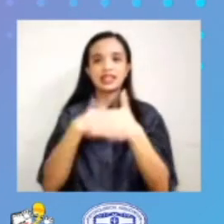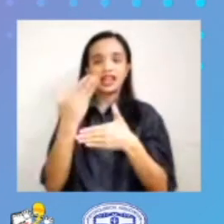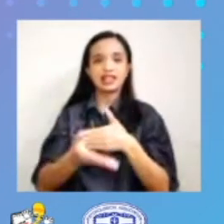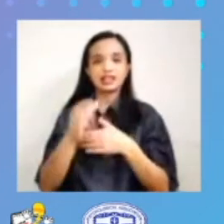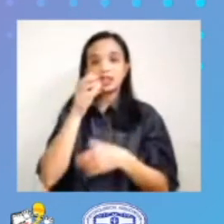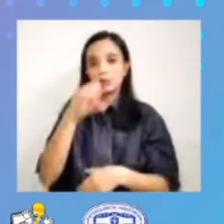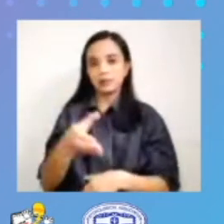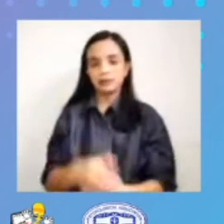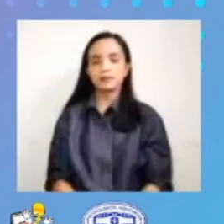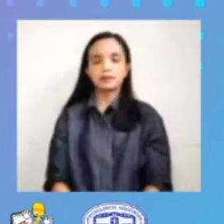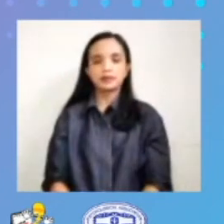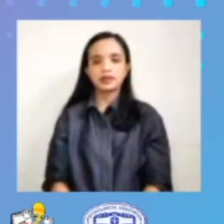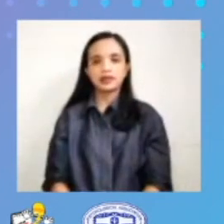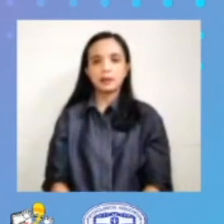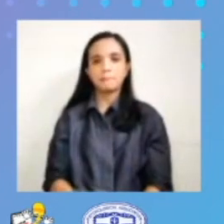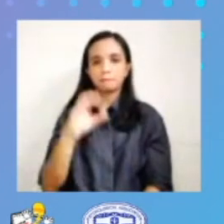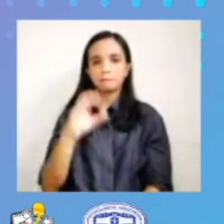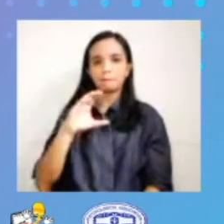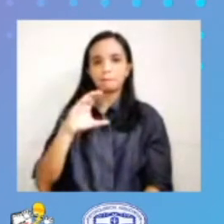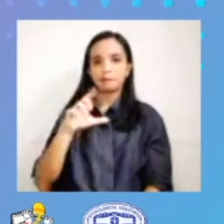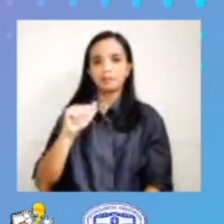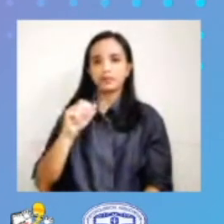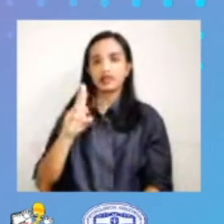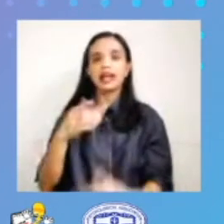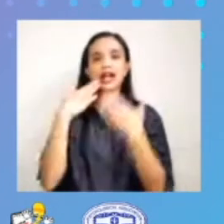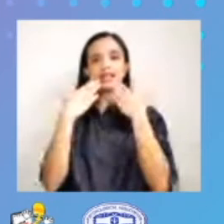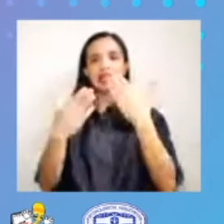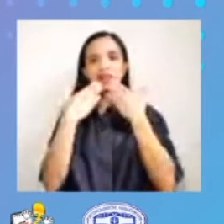you for that, Ma'am Yen. Zumba ako mamaya. Yeah.